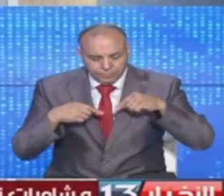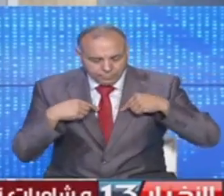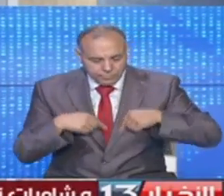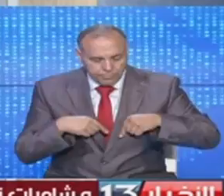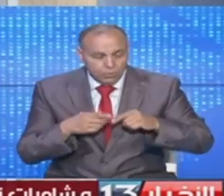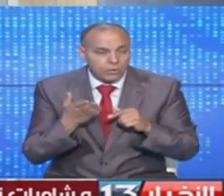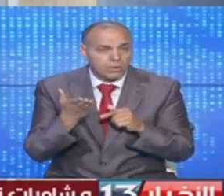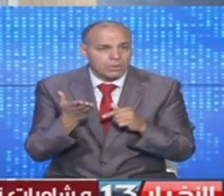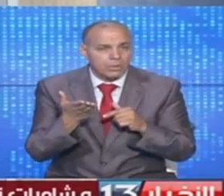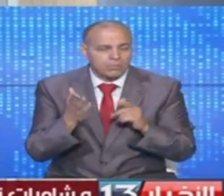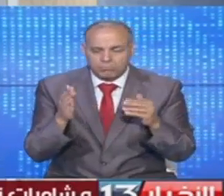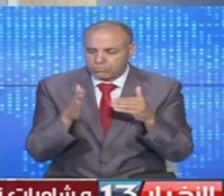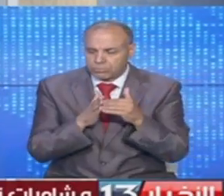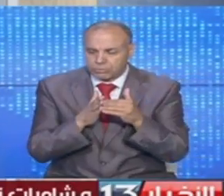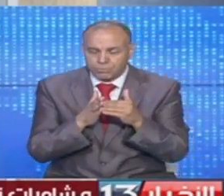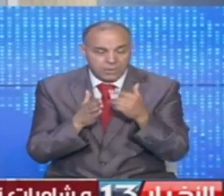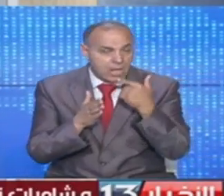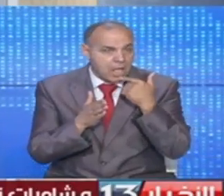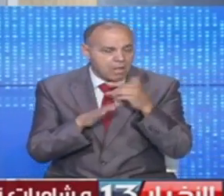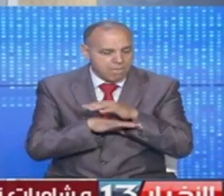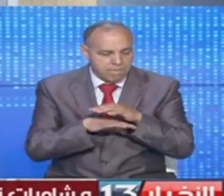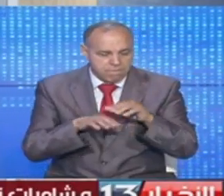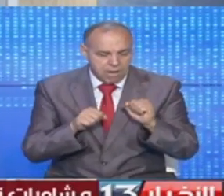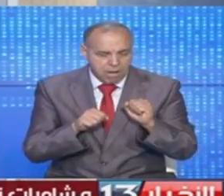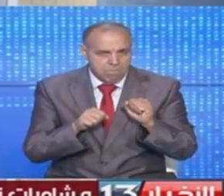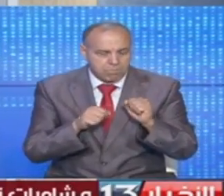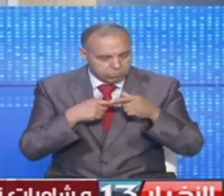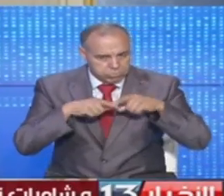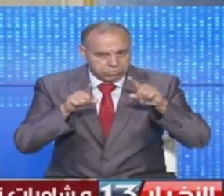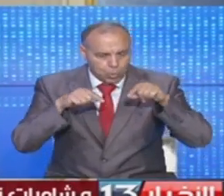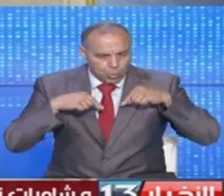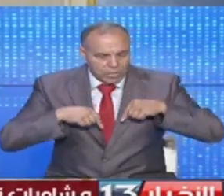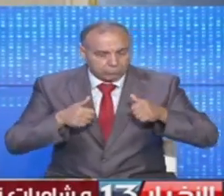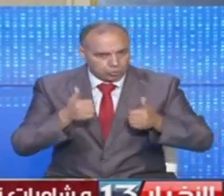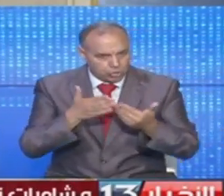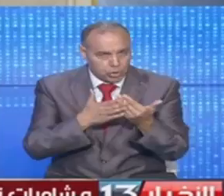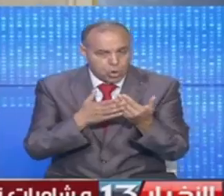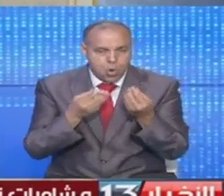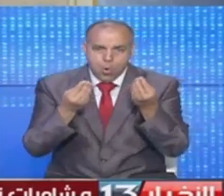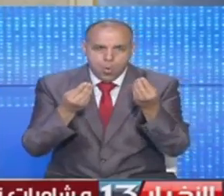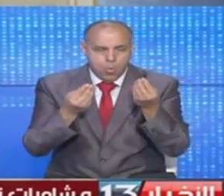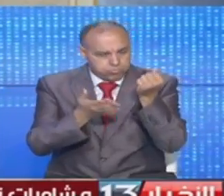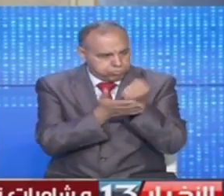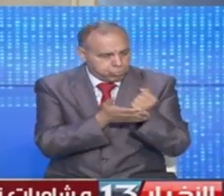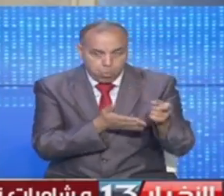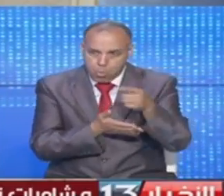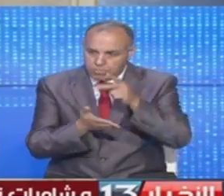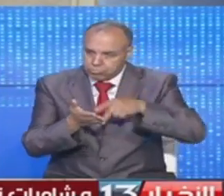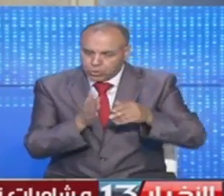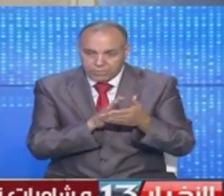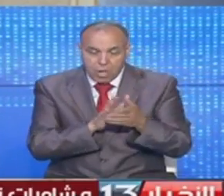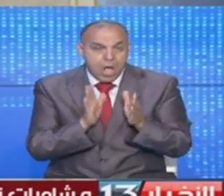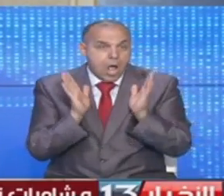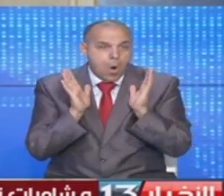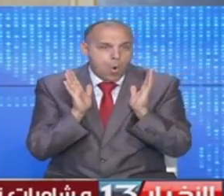حكومته ستكون حاسمة، وستنتهي إما بالإعلان عن حكومة جديدة والمصادقة عليها،